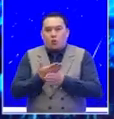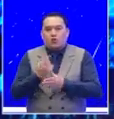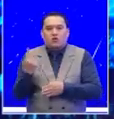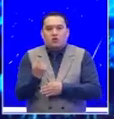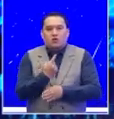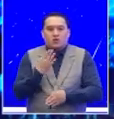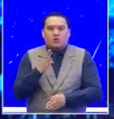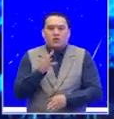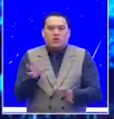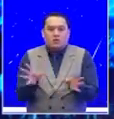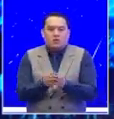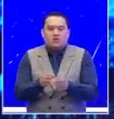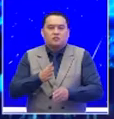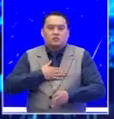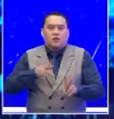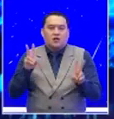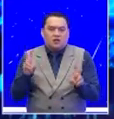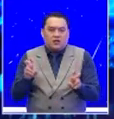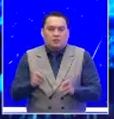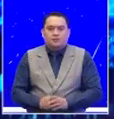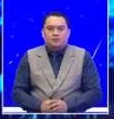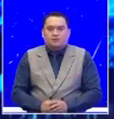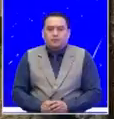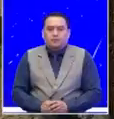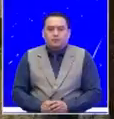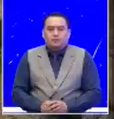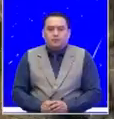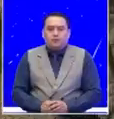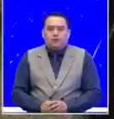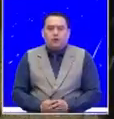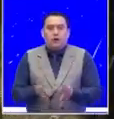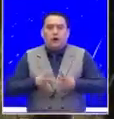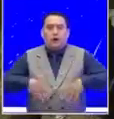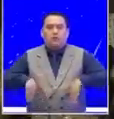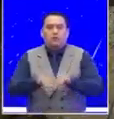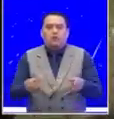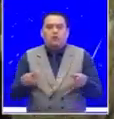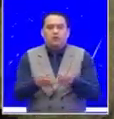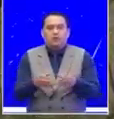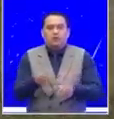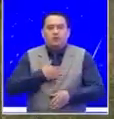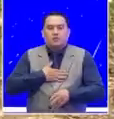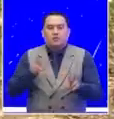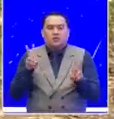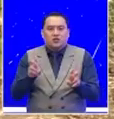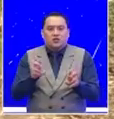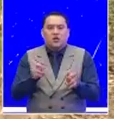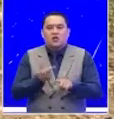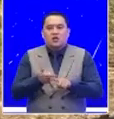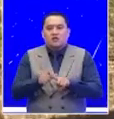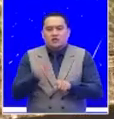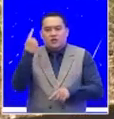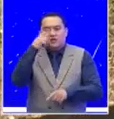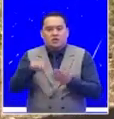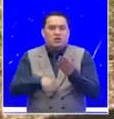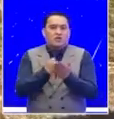единой республиканской акции «Безбергемес». Общественный фонд «Безбергемес» был создан 20 марта текущего года по